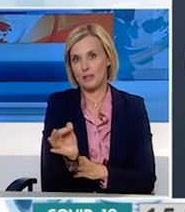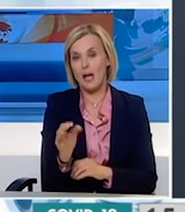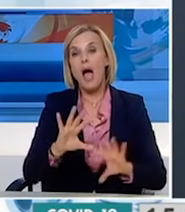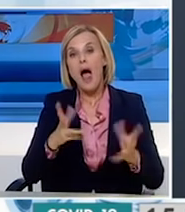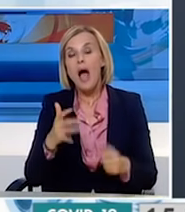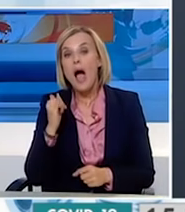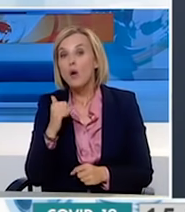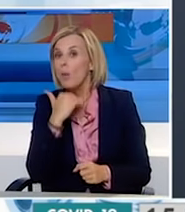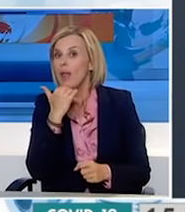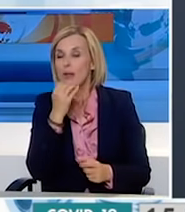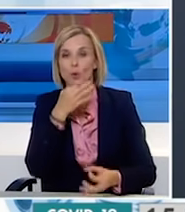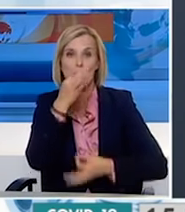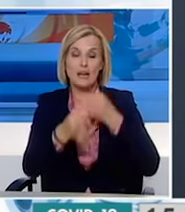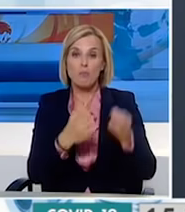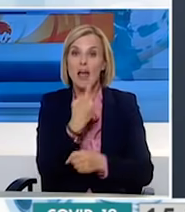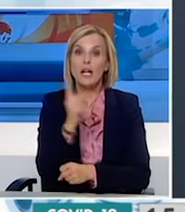δεν έχει τοποθετηθεί με σαφήνεια.